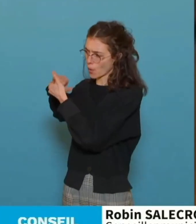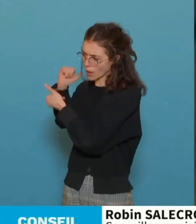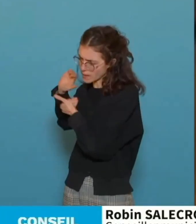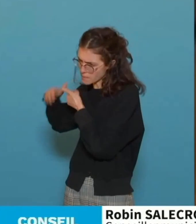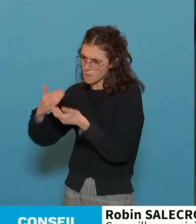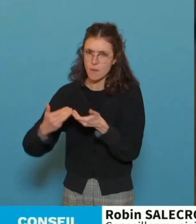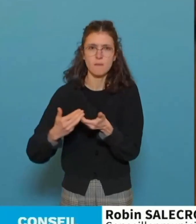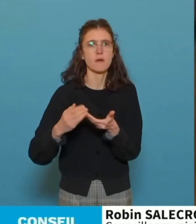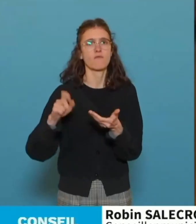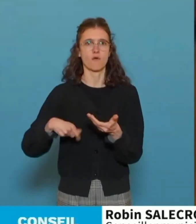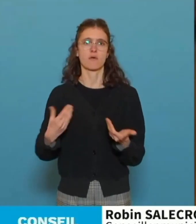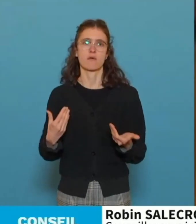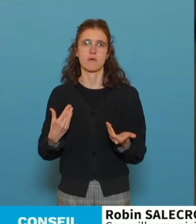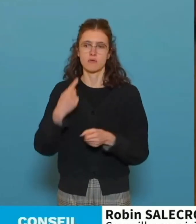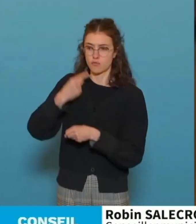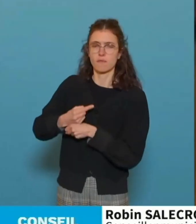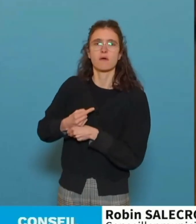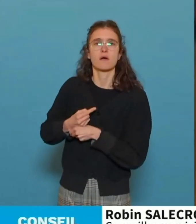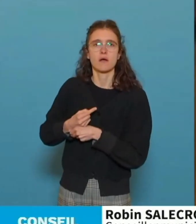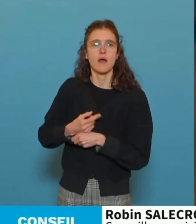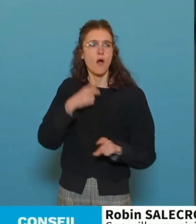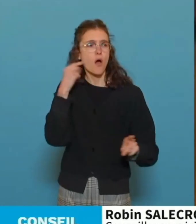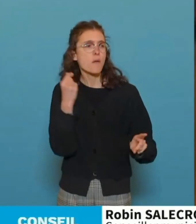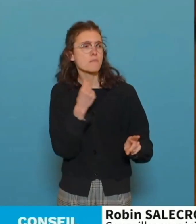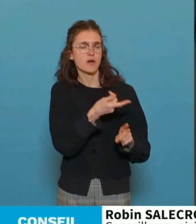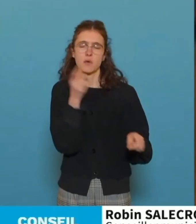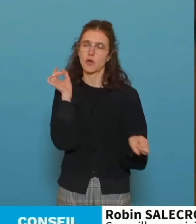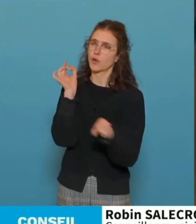l'esprit, chaque fois qu'un homme a dit non à une tentative